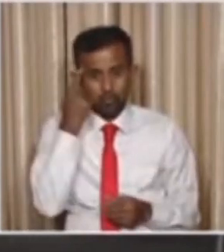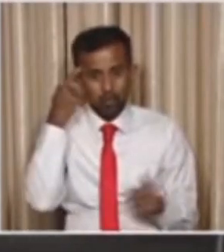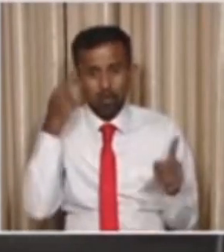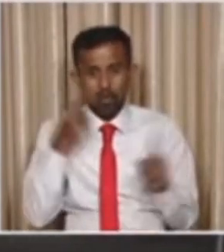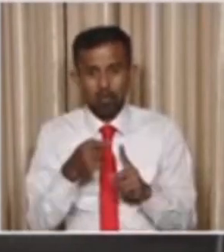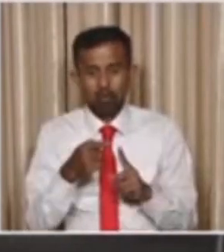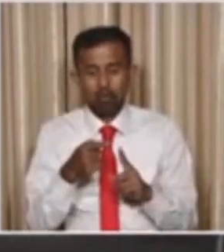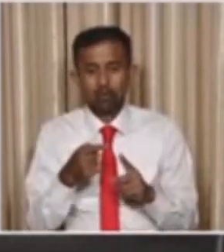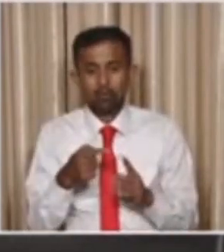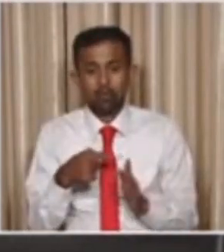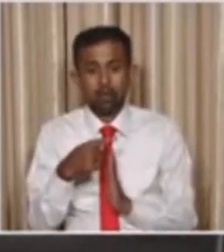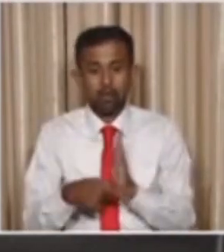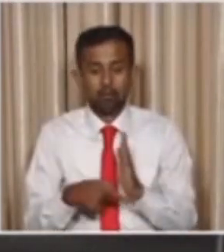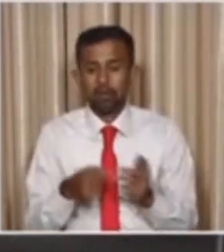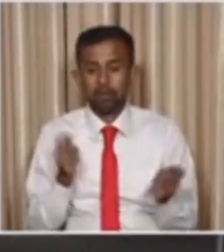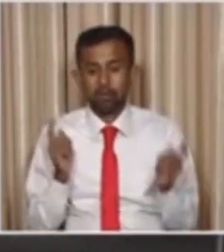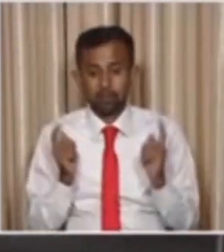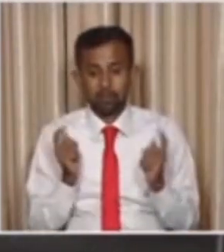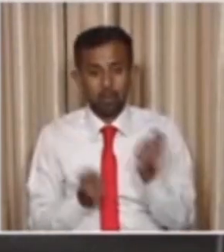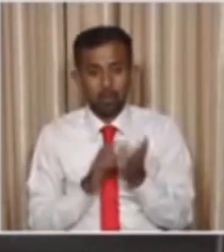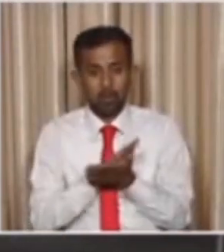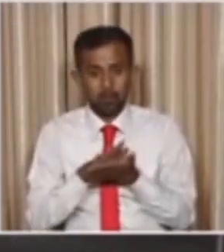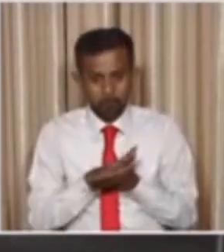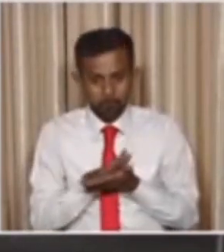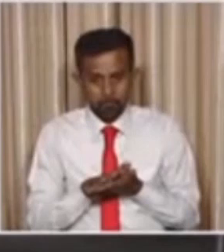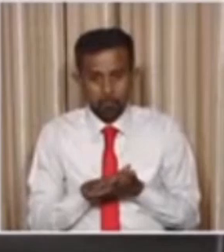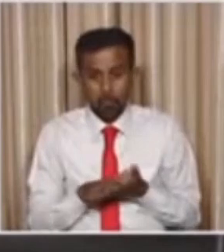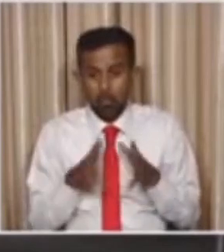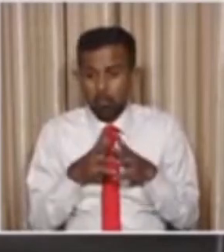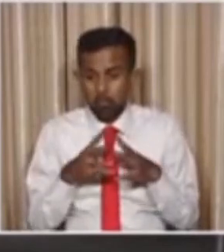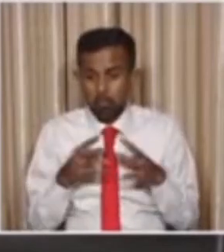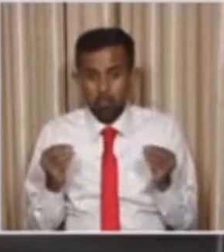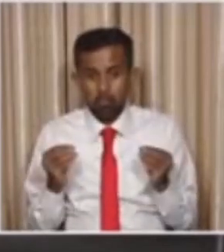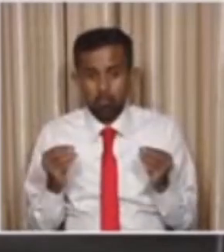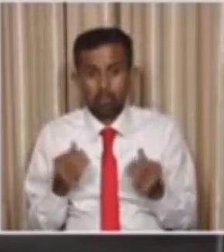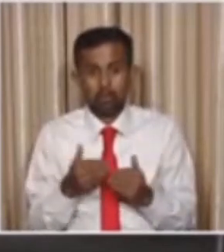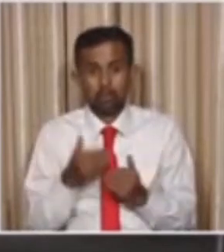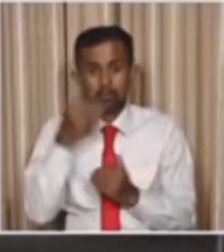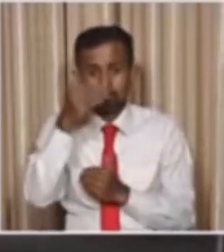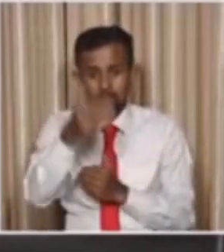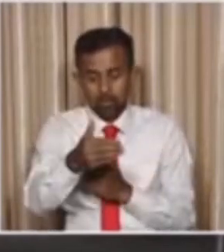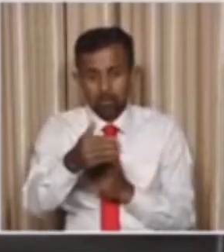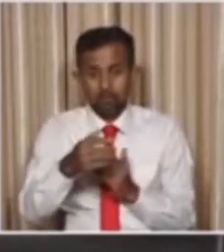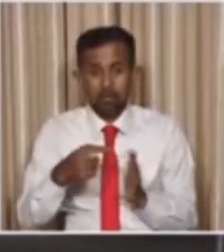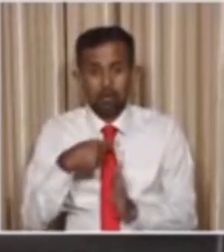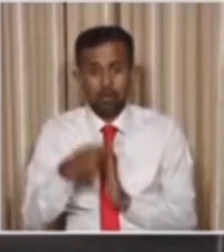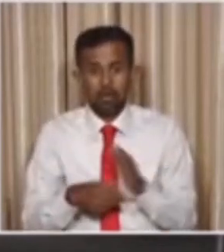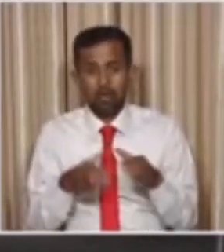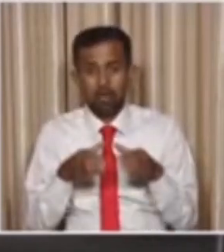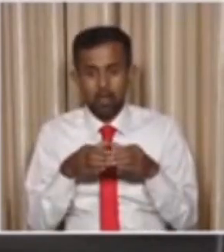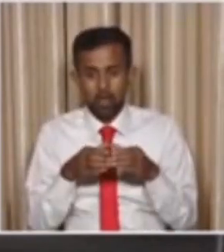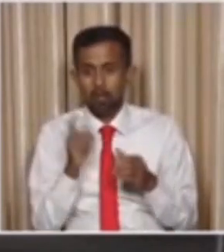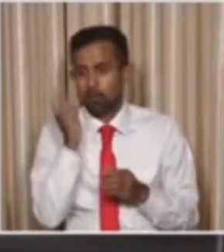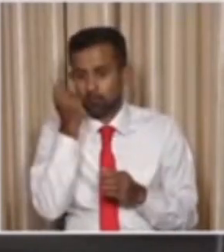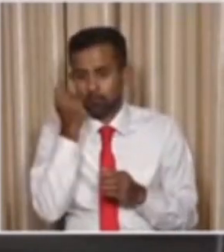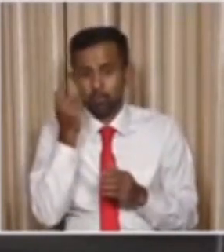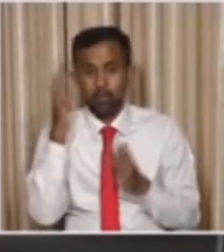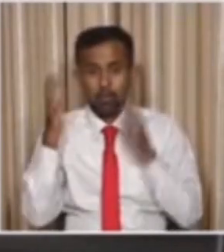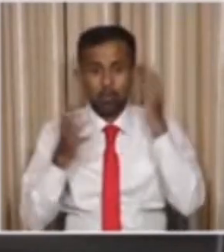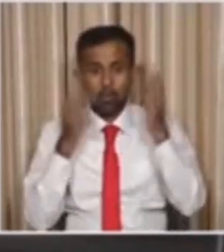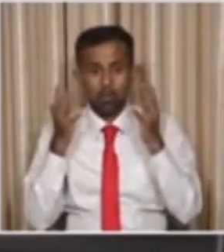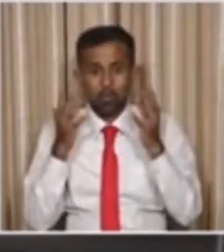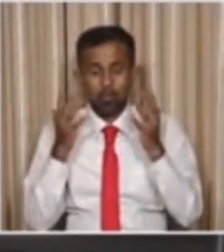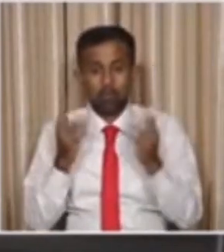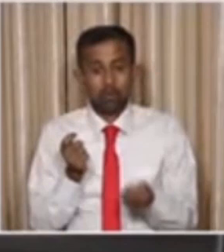संबंधे मेरटे क्रिकेट क्रीडा पिरीदा निरवल इधरिए मे श्रीलंका खंडा जायग्रहण कर लोके